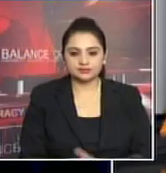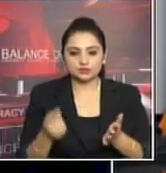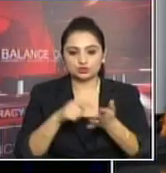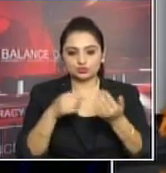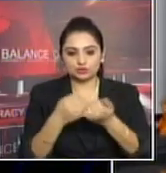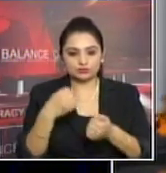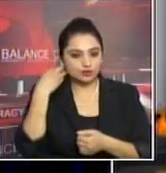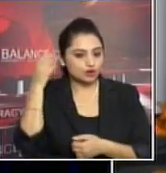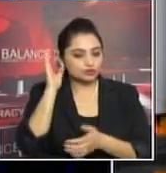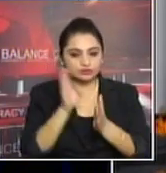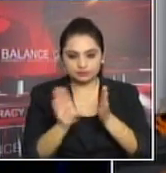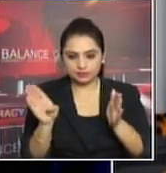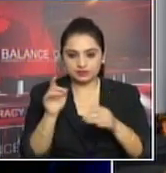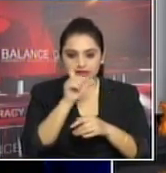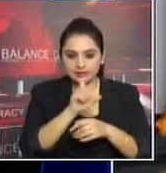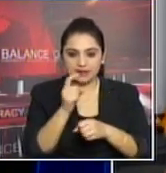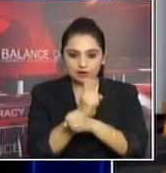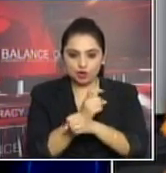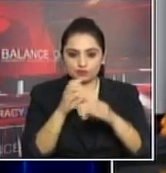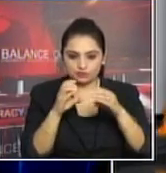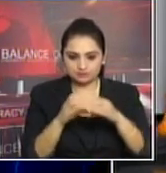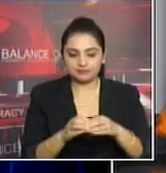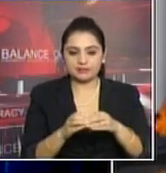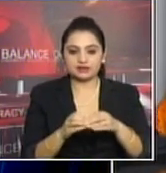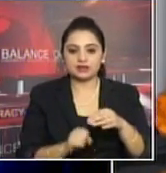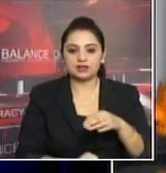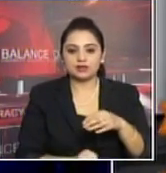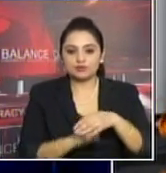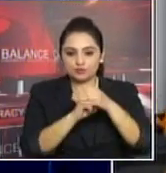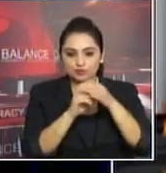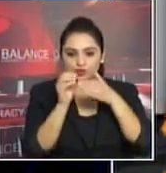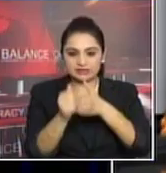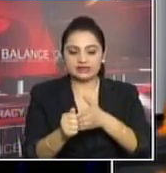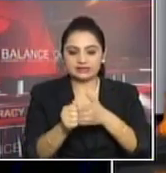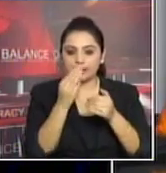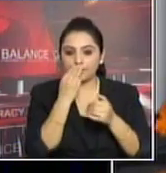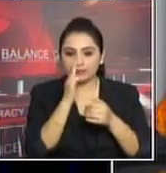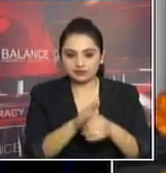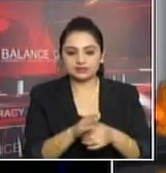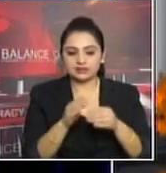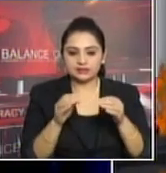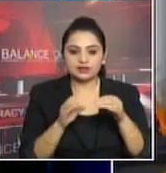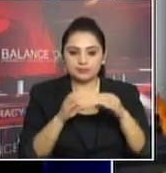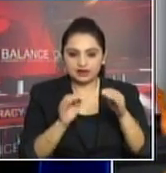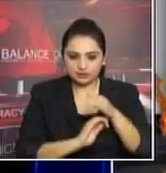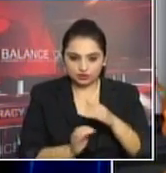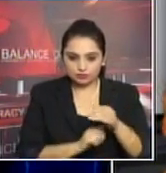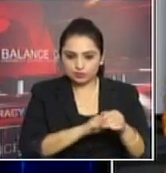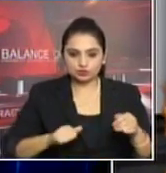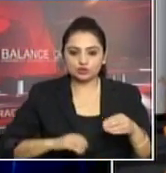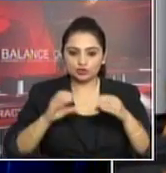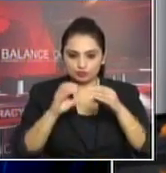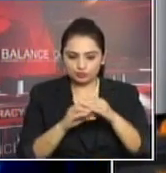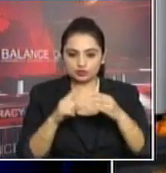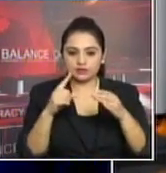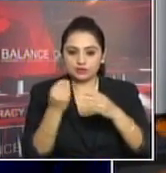सुरु गरौँ हट न्युजबाट। नेपाल कम्युनिस्ट पार्टी नेकपाका वरिष्ठ नेता माधव कुमार नेपालले पार्टी कमिटी र जनवर्गीय संगठनहरूको